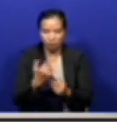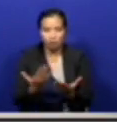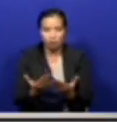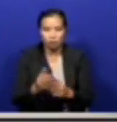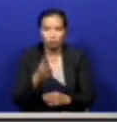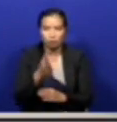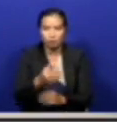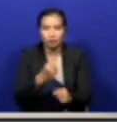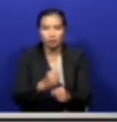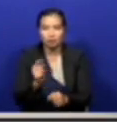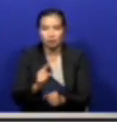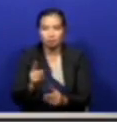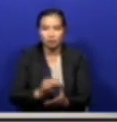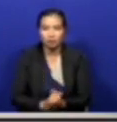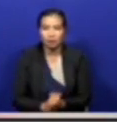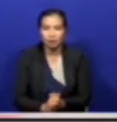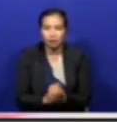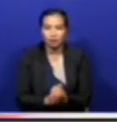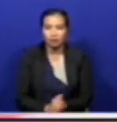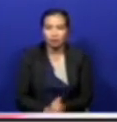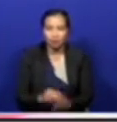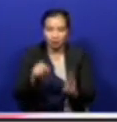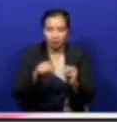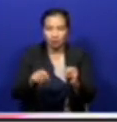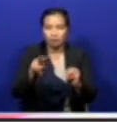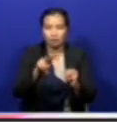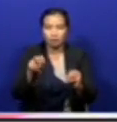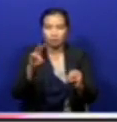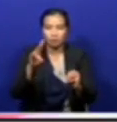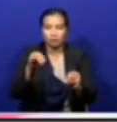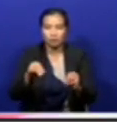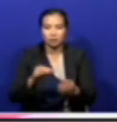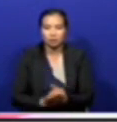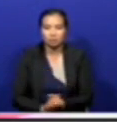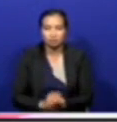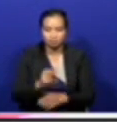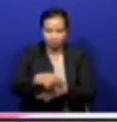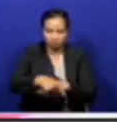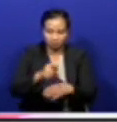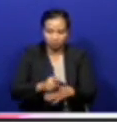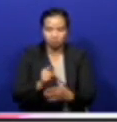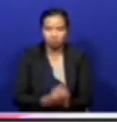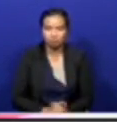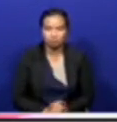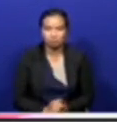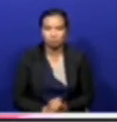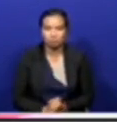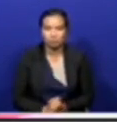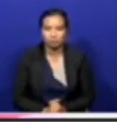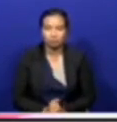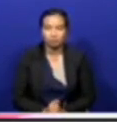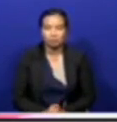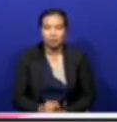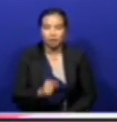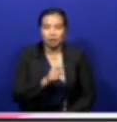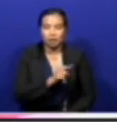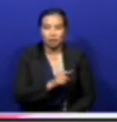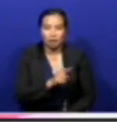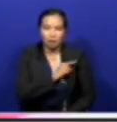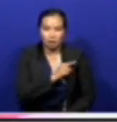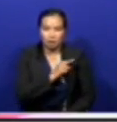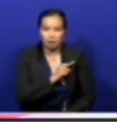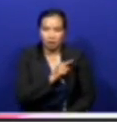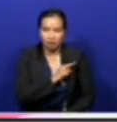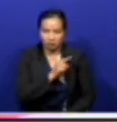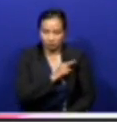ดยบทบัญญัติรัฐธรรมนูญมาตรา270เนี่ยท่านประธานที่เคารพครับหน้าที่ของสมาชิกสภาผู้แทนราษฎ